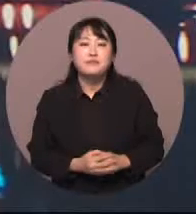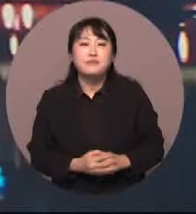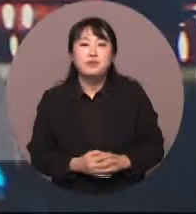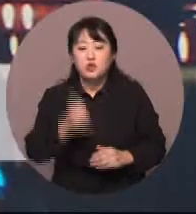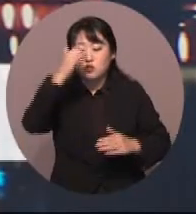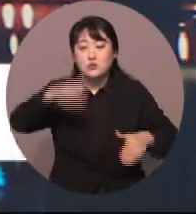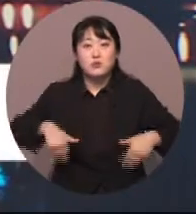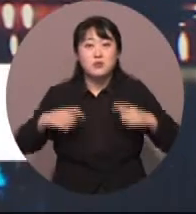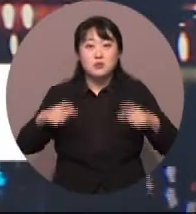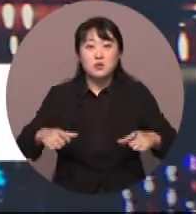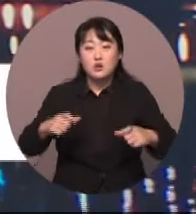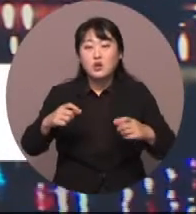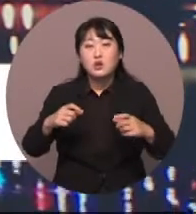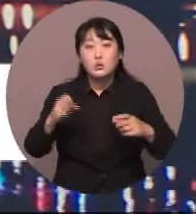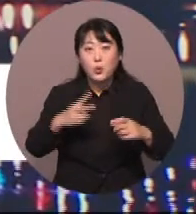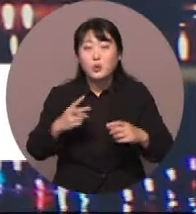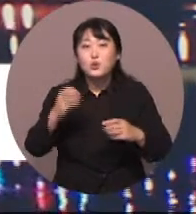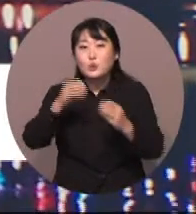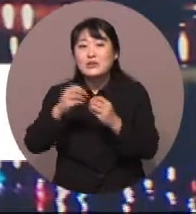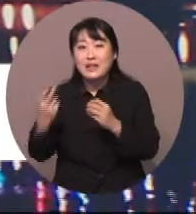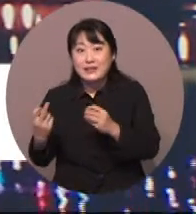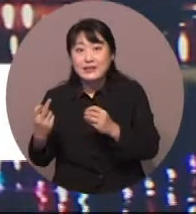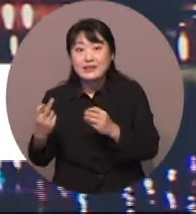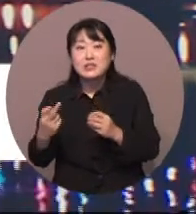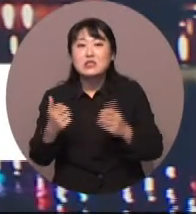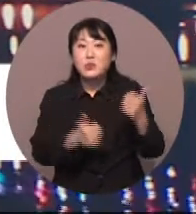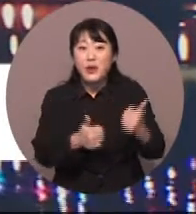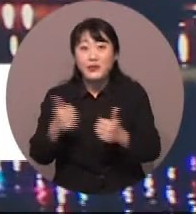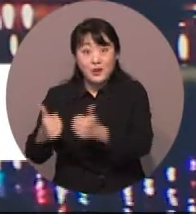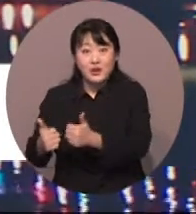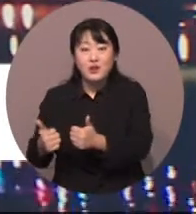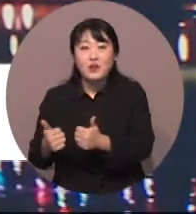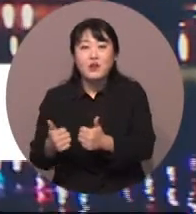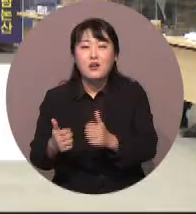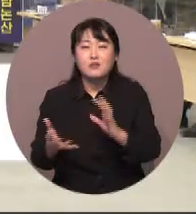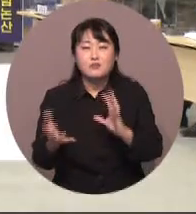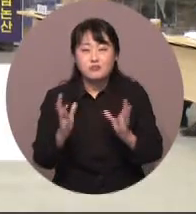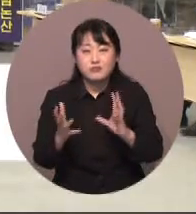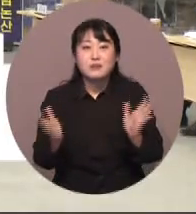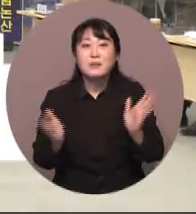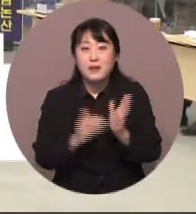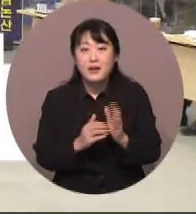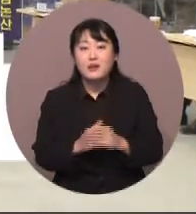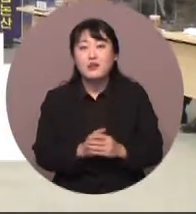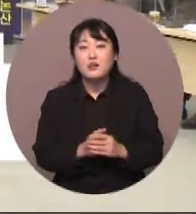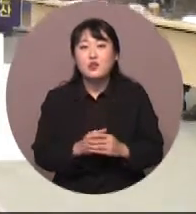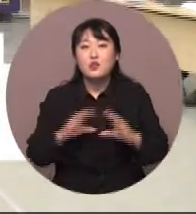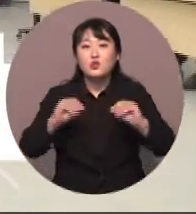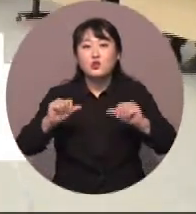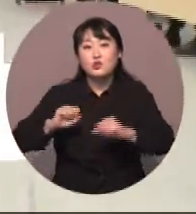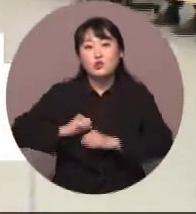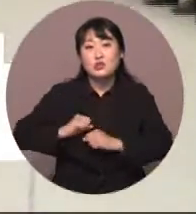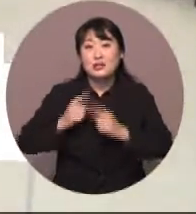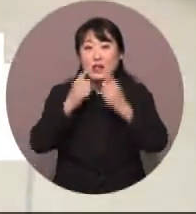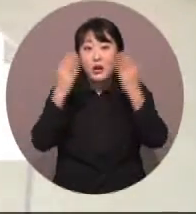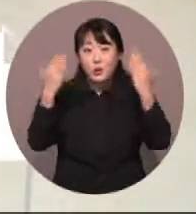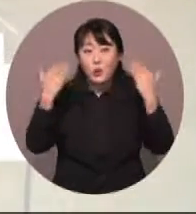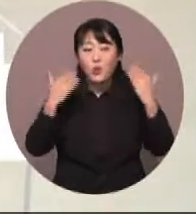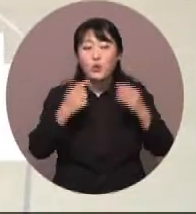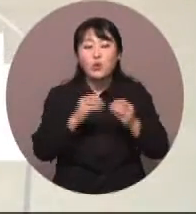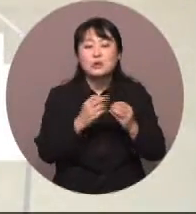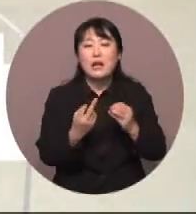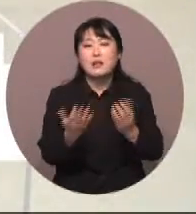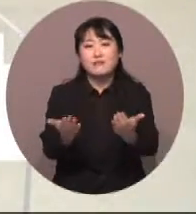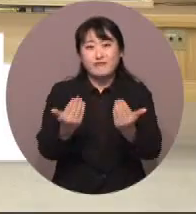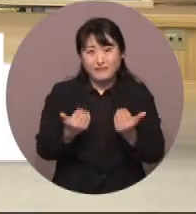충남도와 논산시 그리고 도와 시의회가 정책 간담회를 열고 육군사관학교 논산 유치를 적극